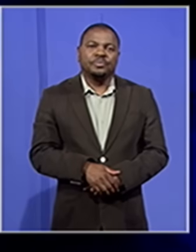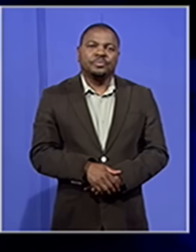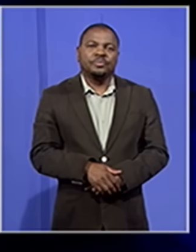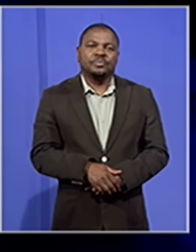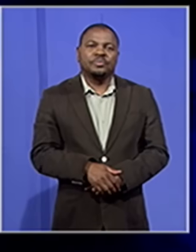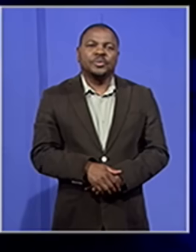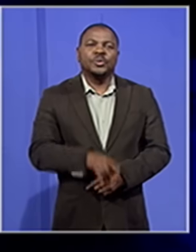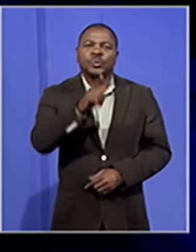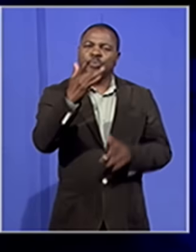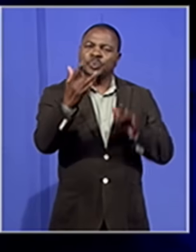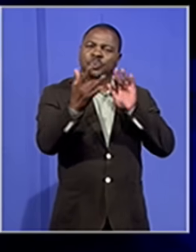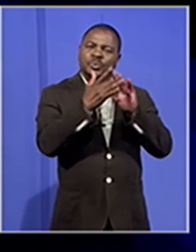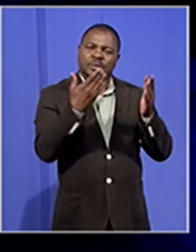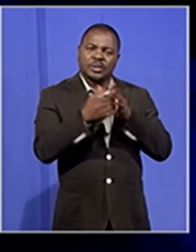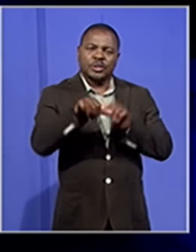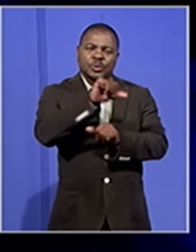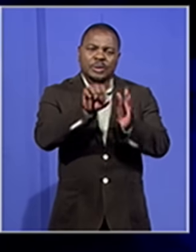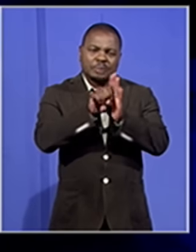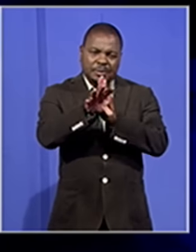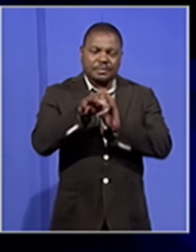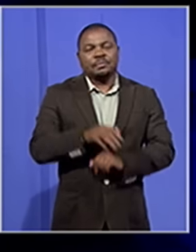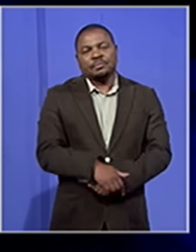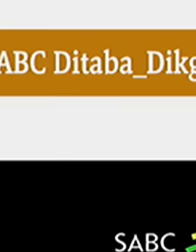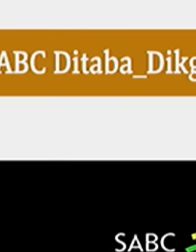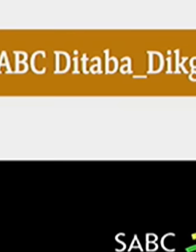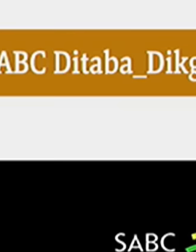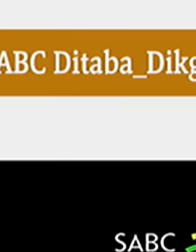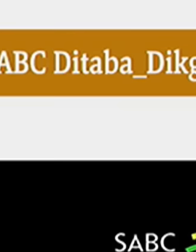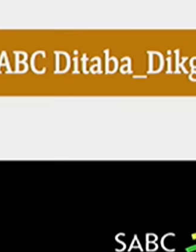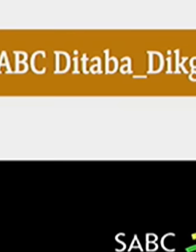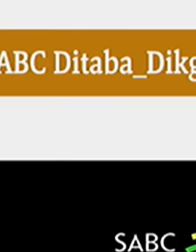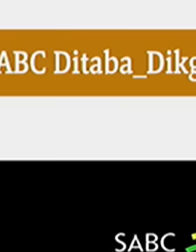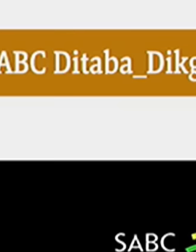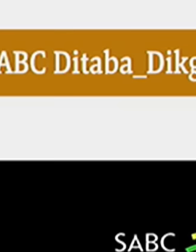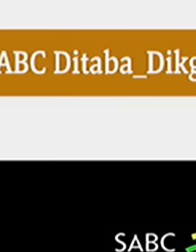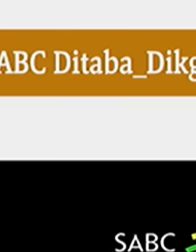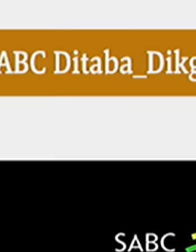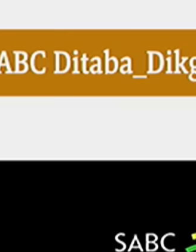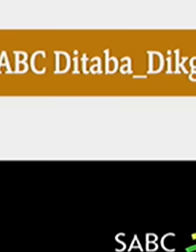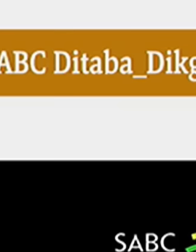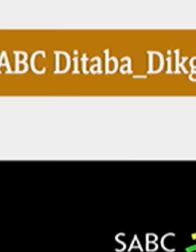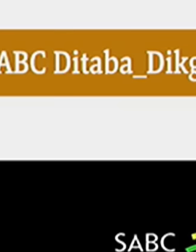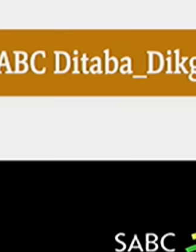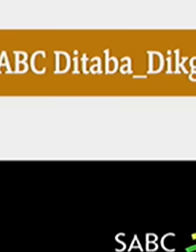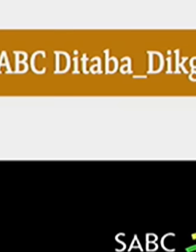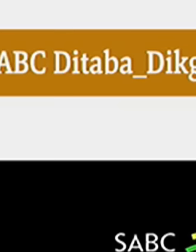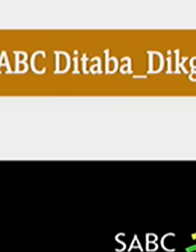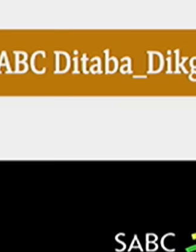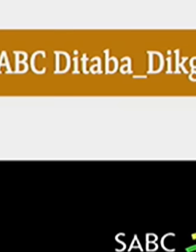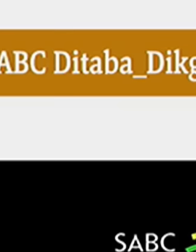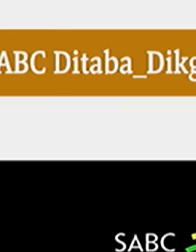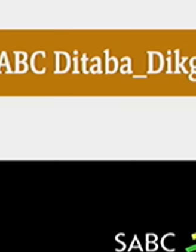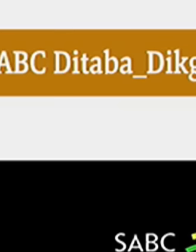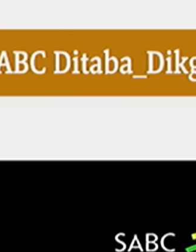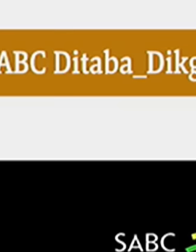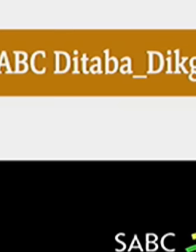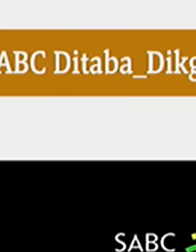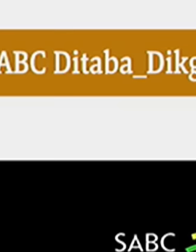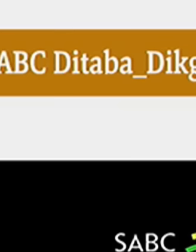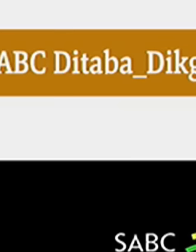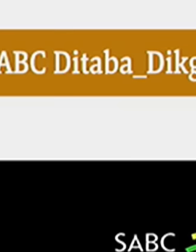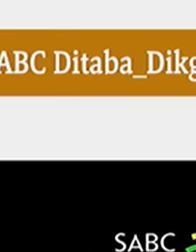Mui o ka ikopanya le rona ho social media ka hare ya fumaneha ho Facebook ka ditaba dikgang _x ke @ditaba_dikgang lo phisa